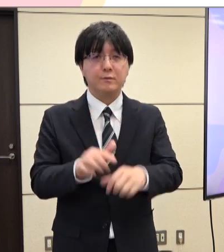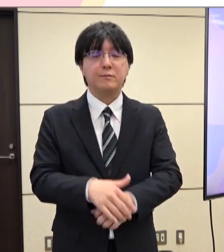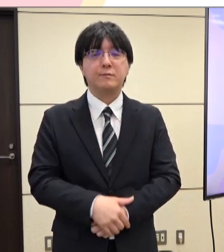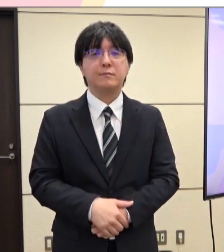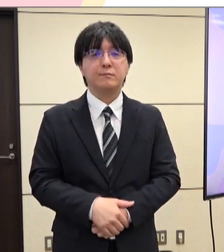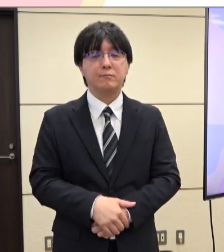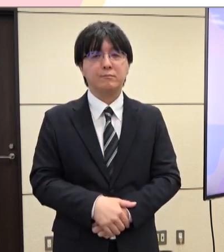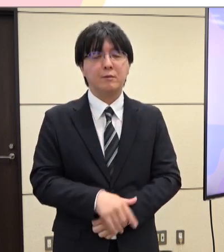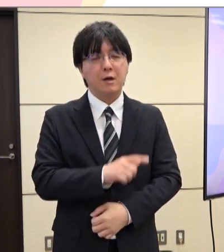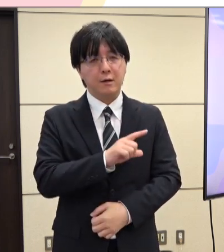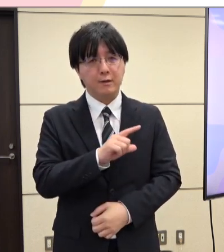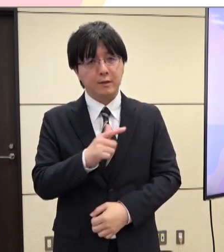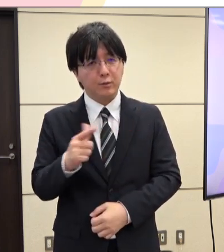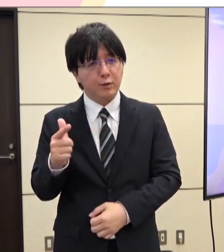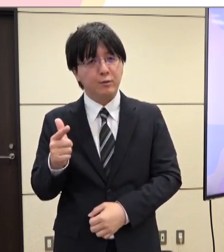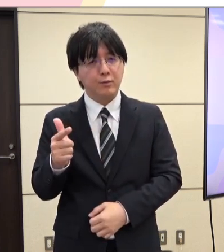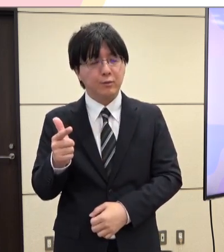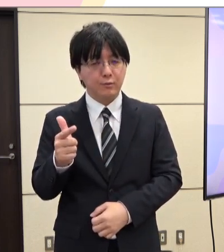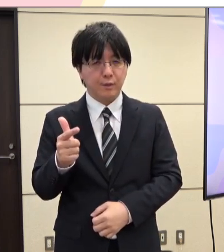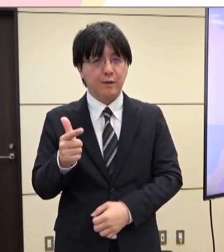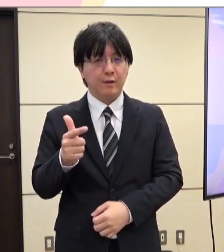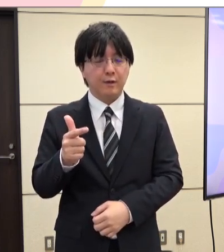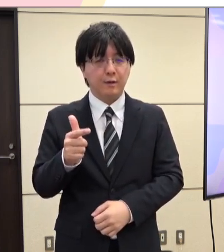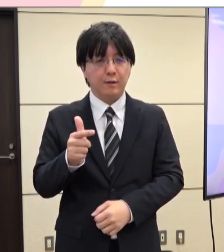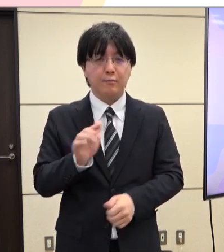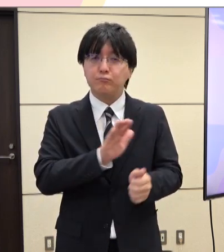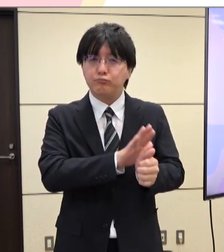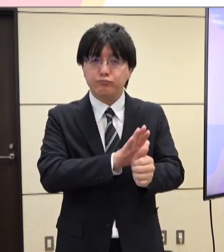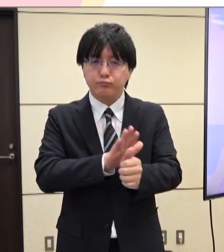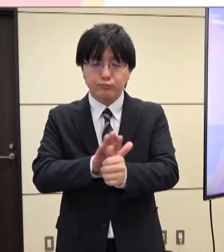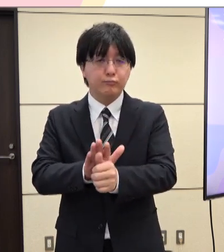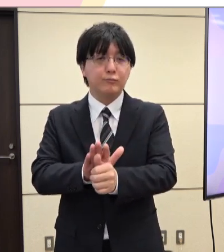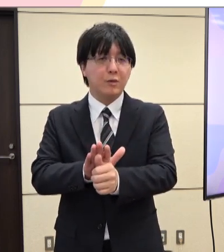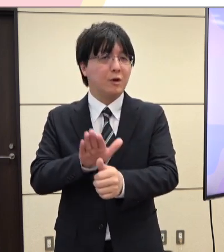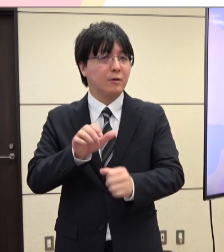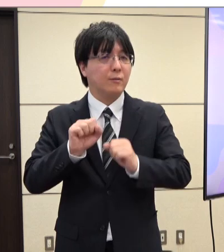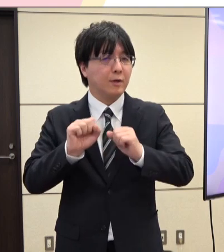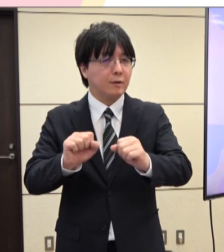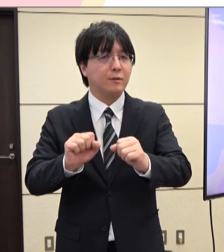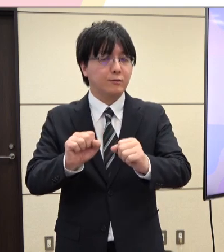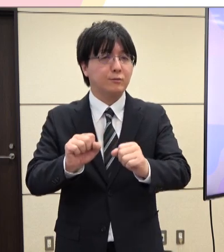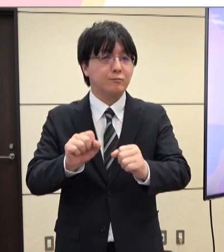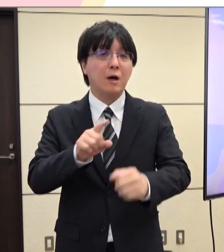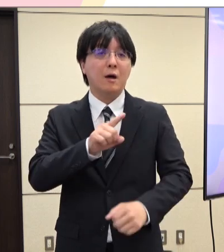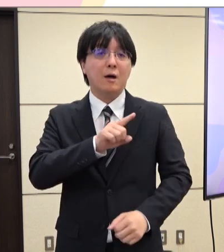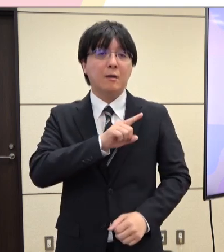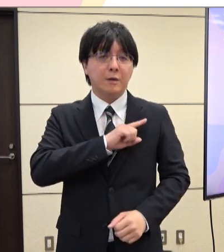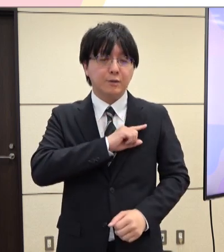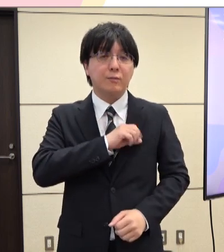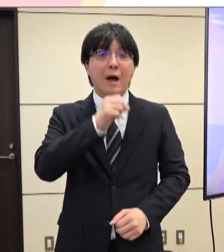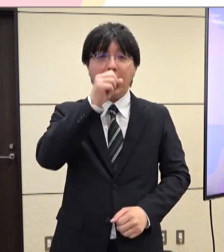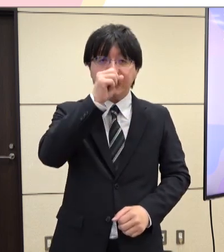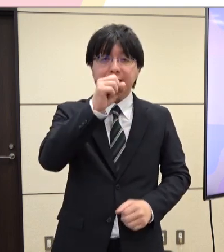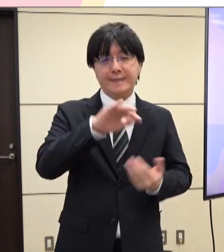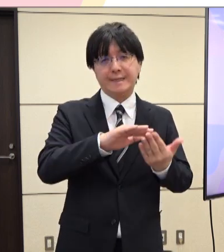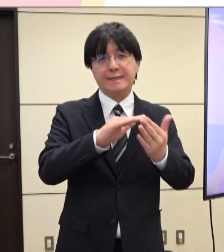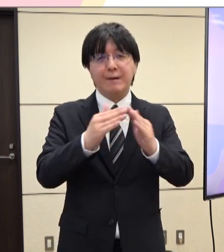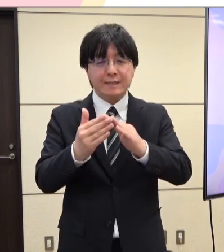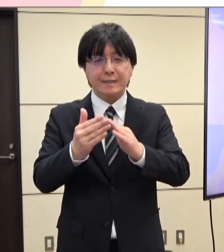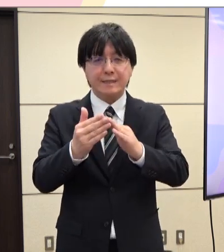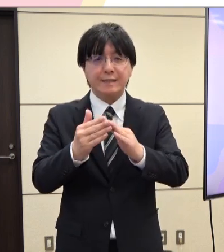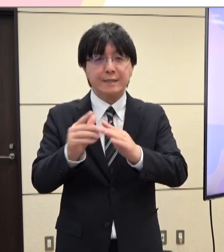いろいろな、ね、手厚い支援をやってるんですけども、まあ、まずはいい町になるというのが一番だと思うんですよ